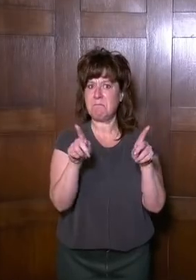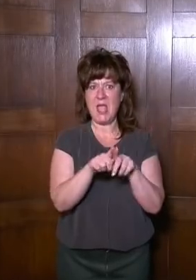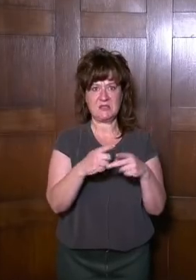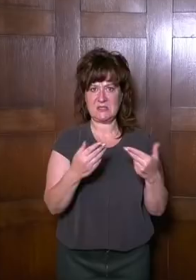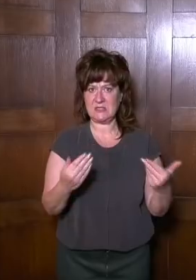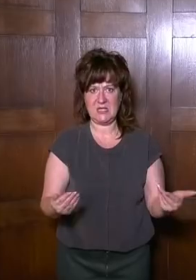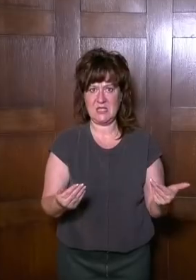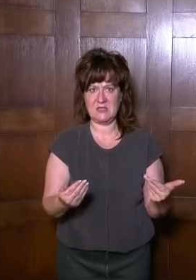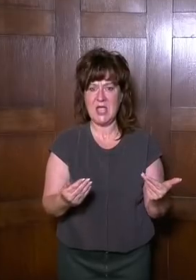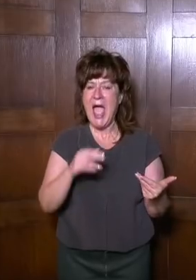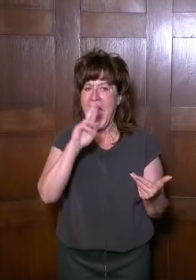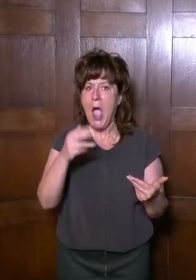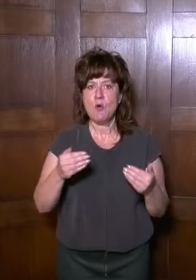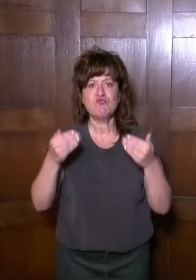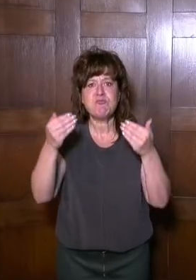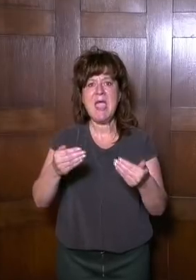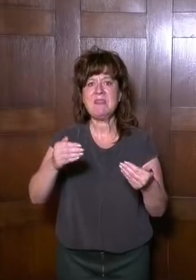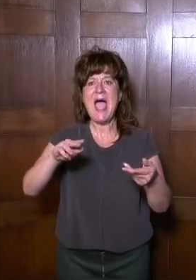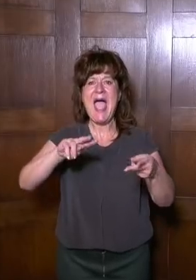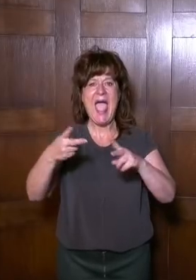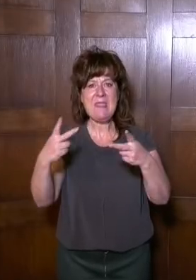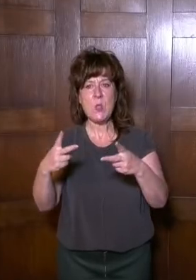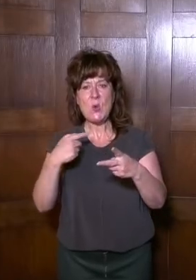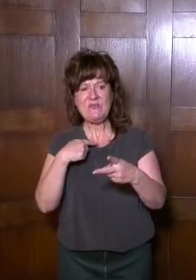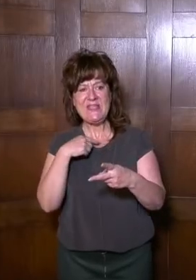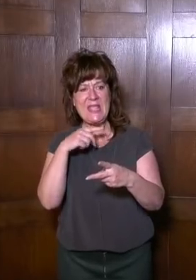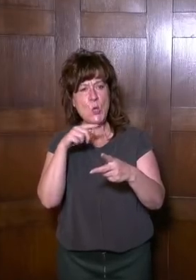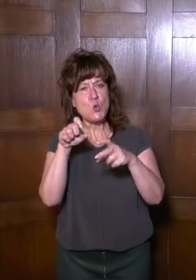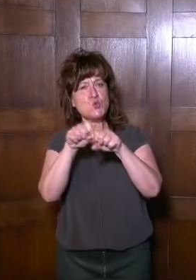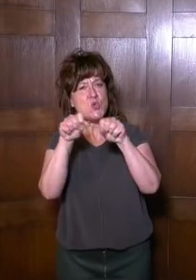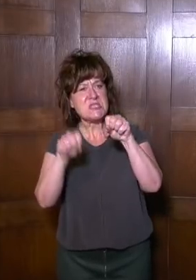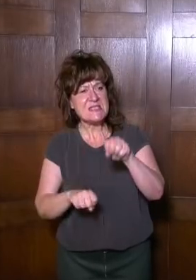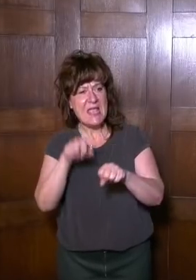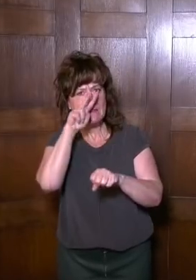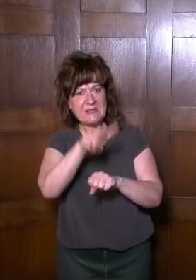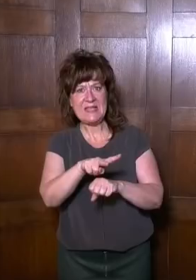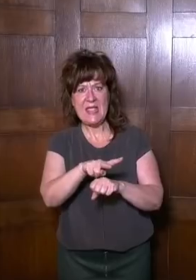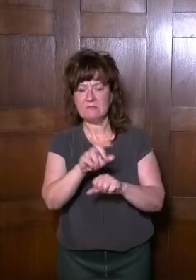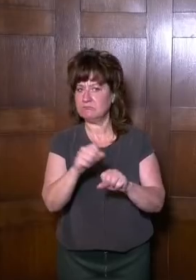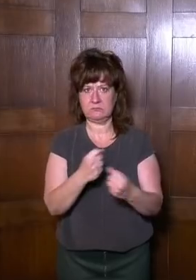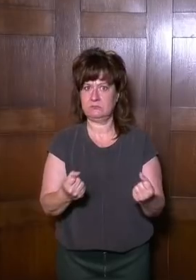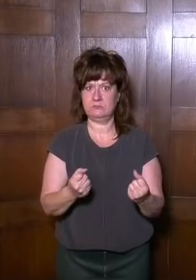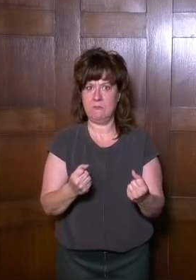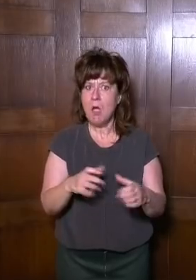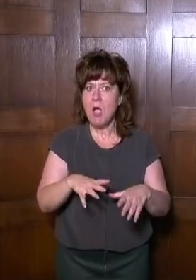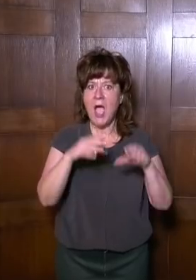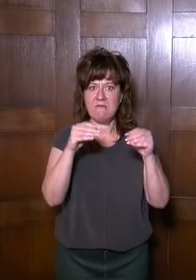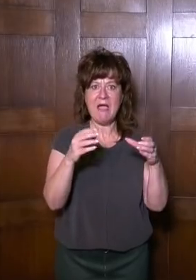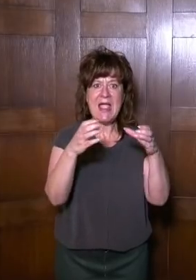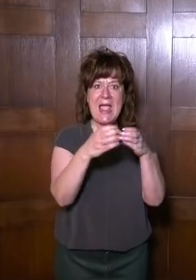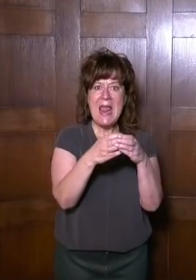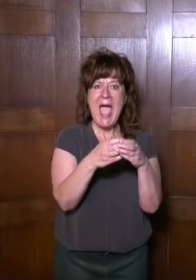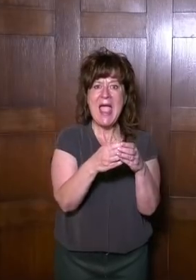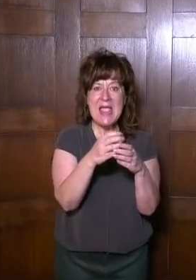auch durch die Änderungen keinerlei Systematik erkennen lassen. Also wir hatten erst die Kleingruppen, dann die